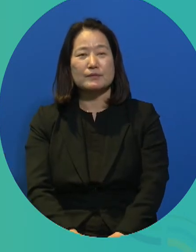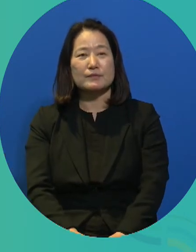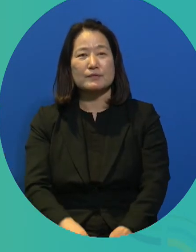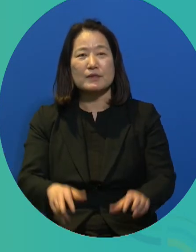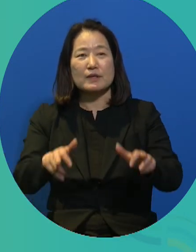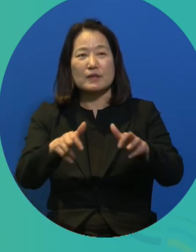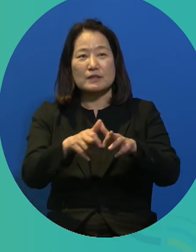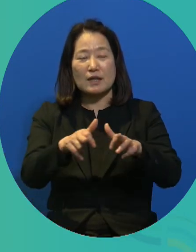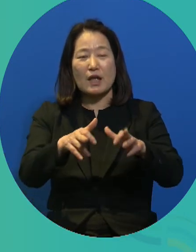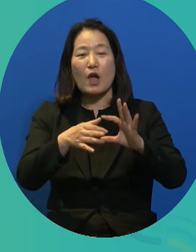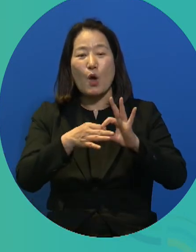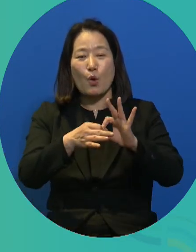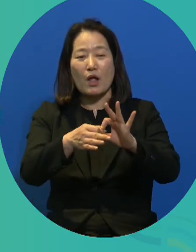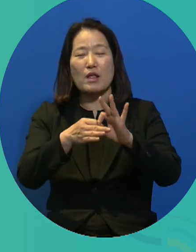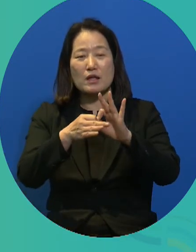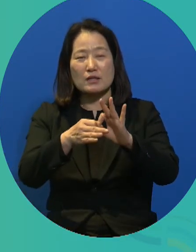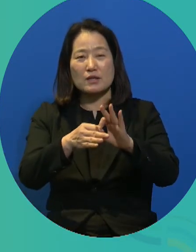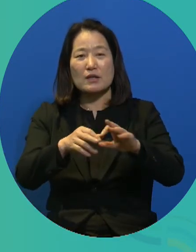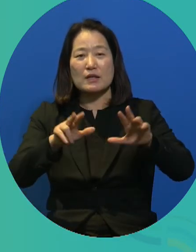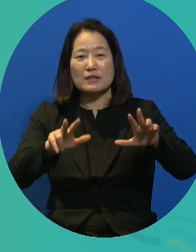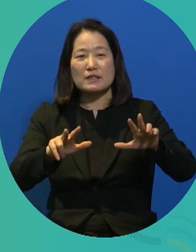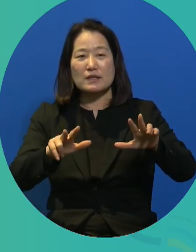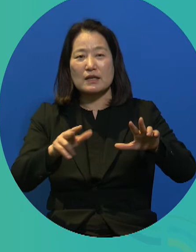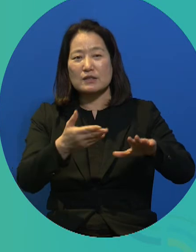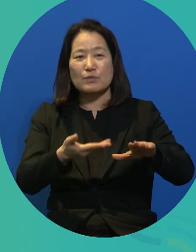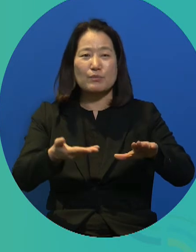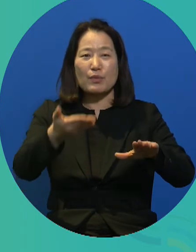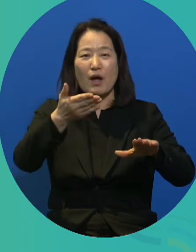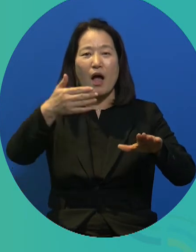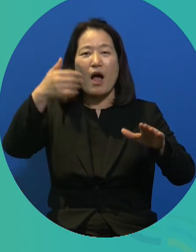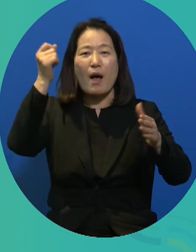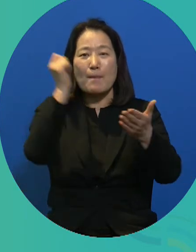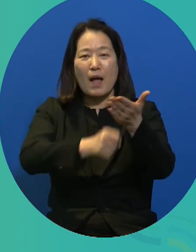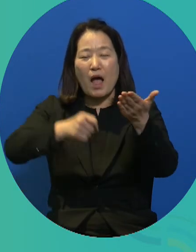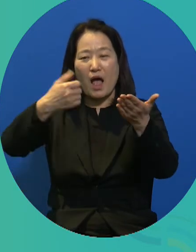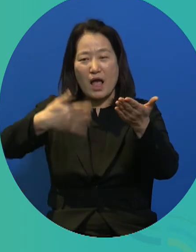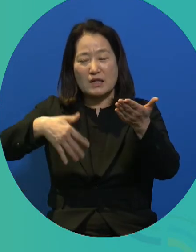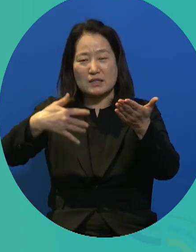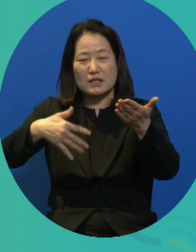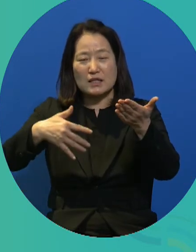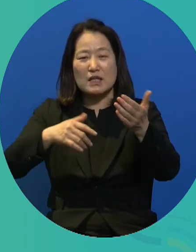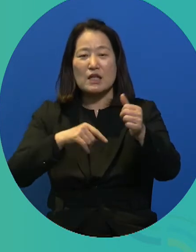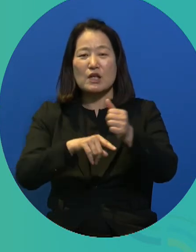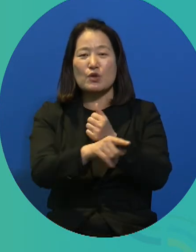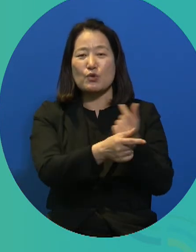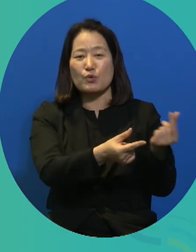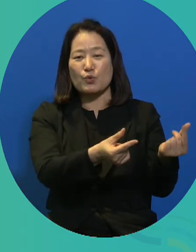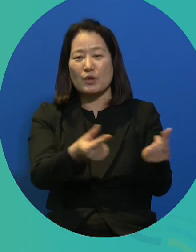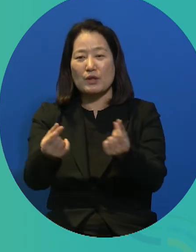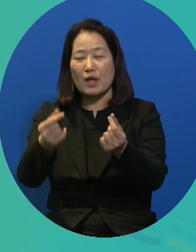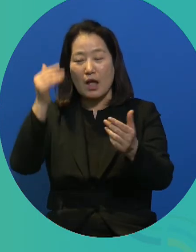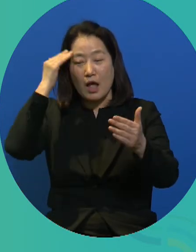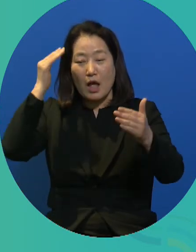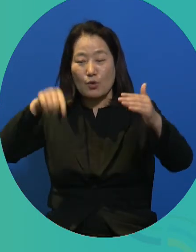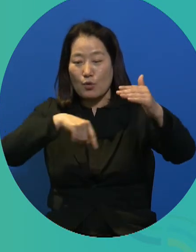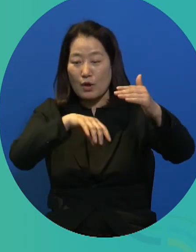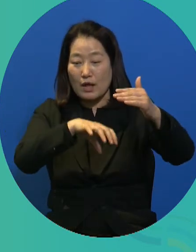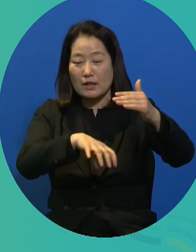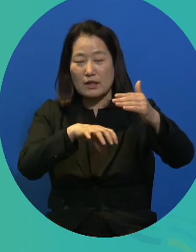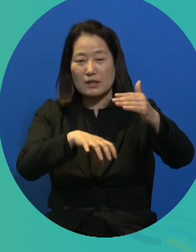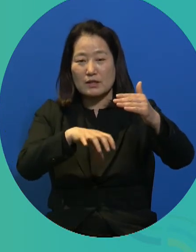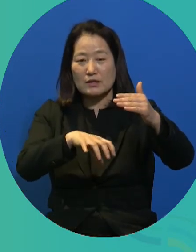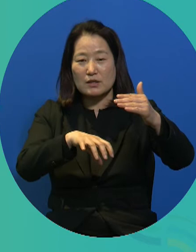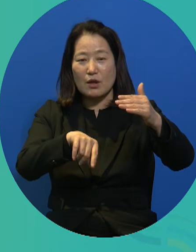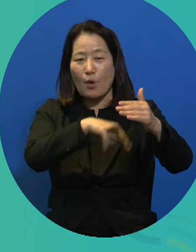관련한 선택의정서가 지금까지 비준되지 않았던 것과 동일한 이유로 국내 상황에서 여러 가지 적용이